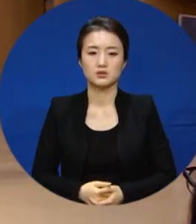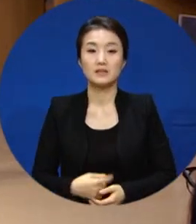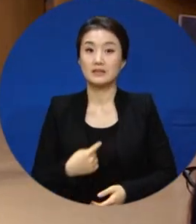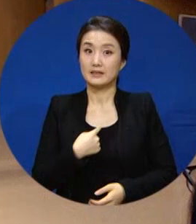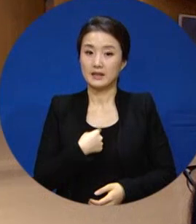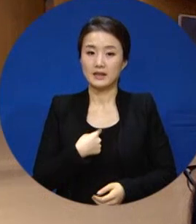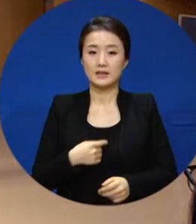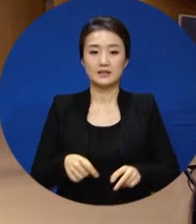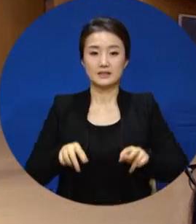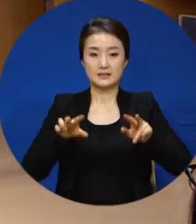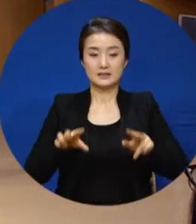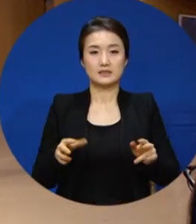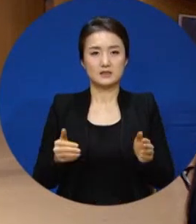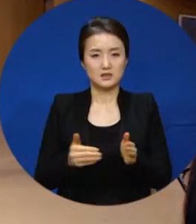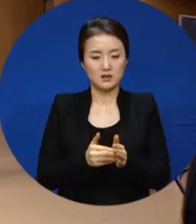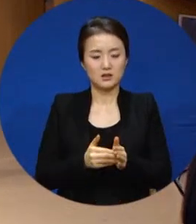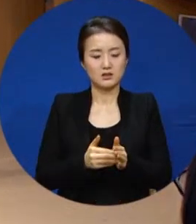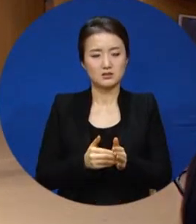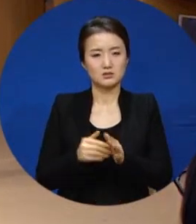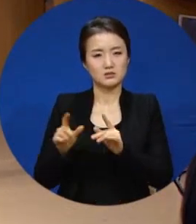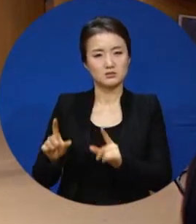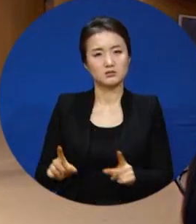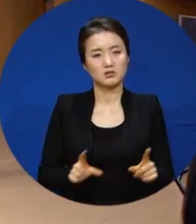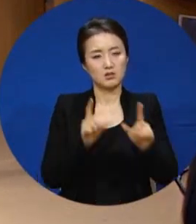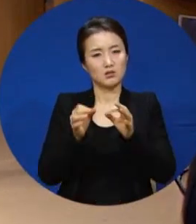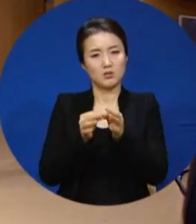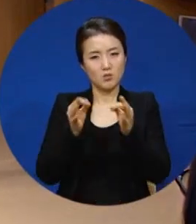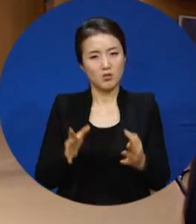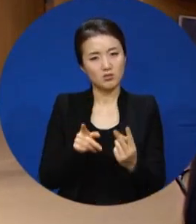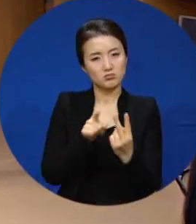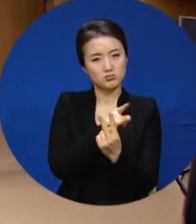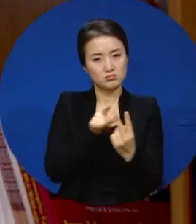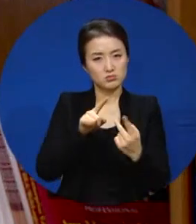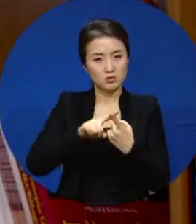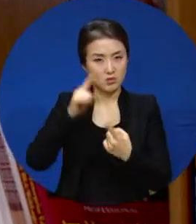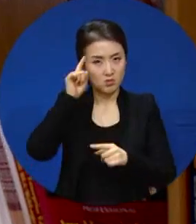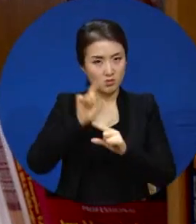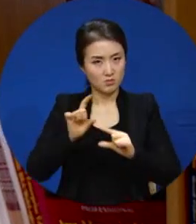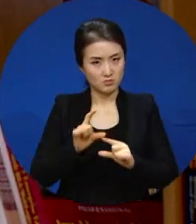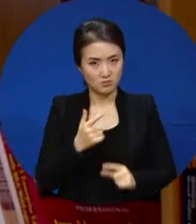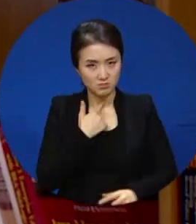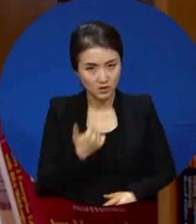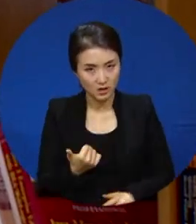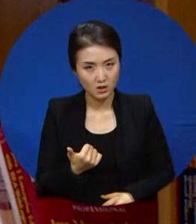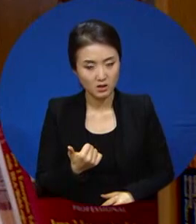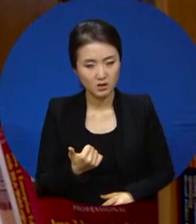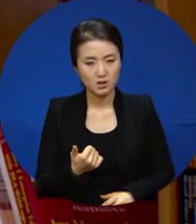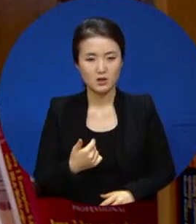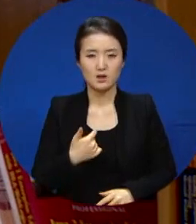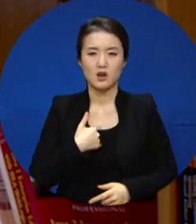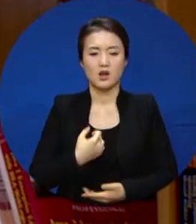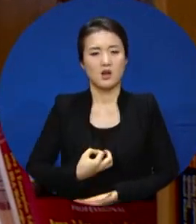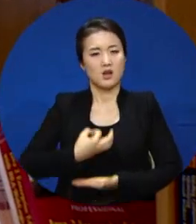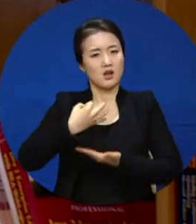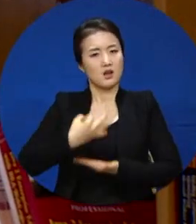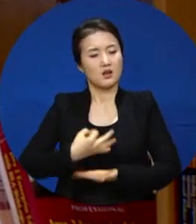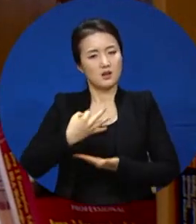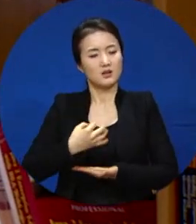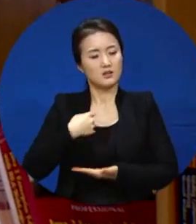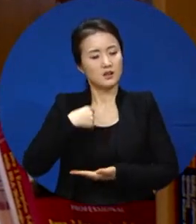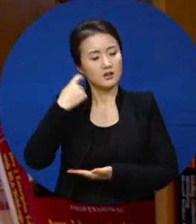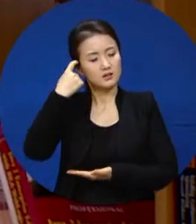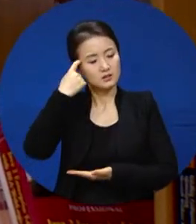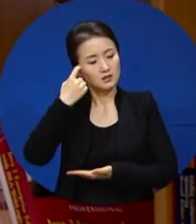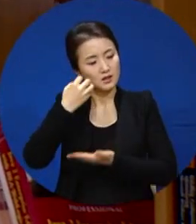자존심과 자존감 에 대해서 얼마나 구민을 했는지 어떤 가치를 갖고 살아 왔는지를 질문을 해